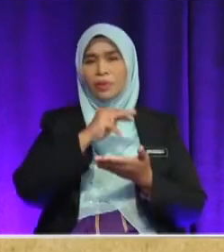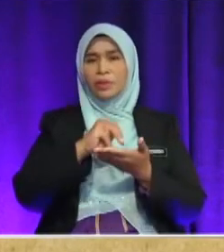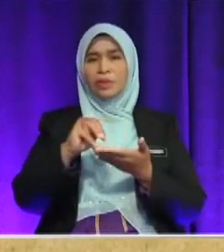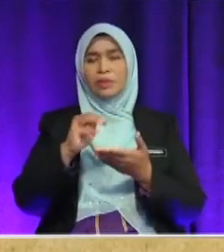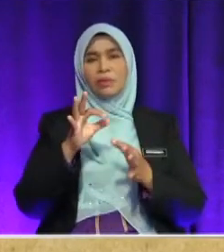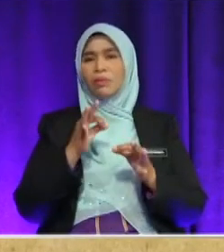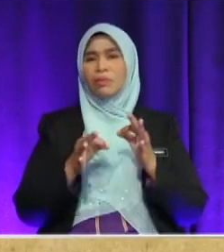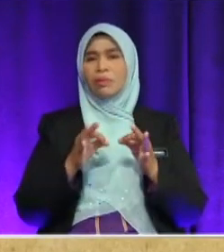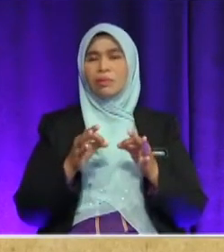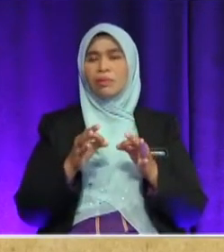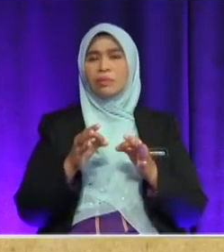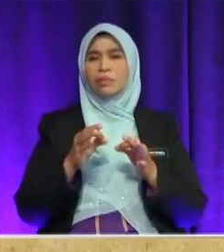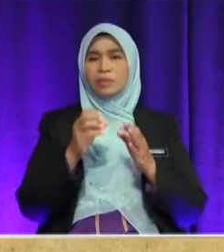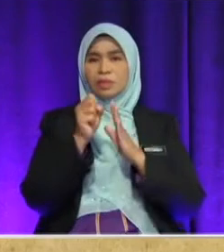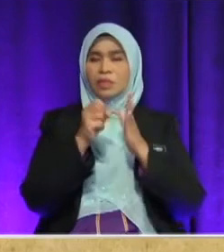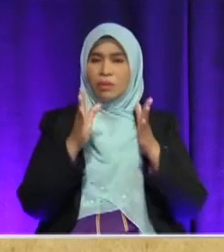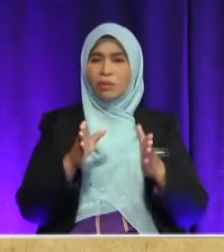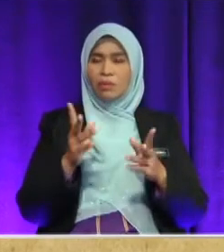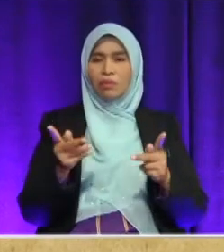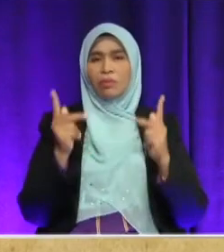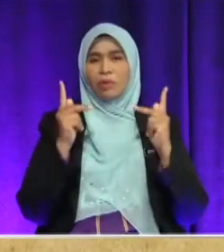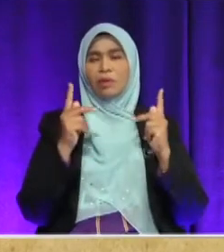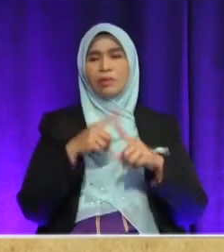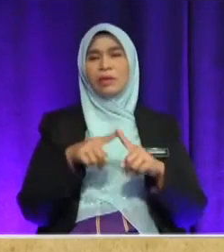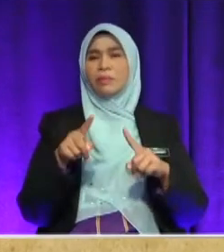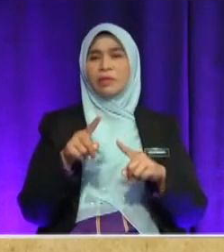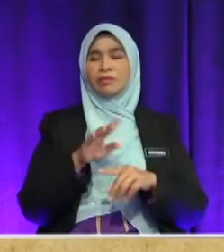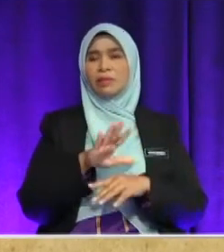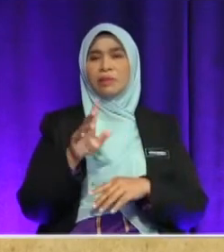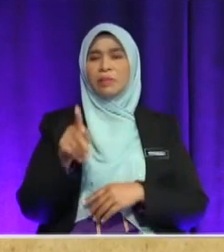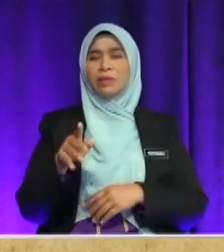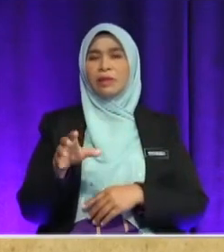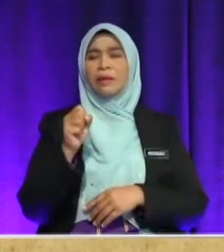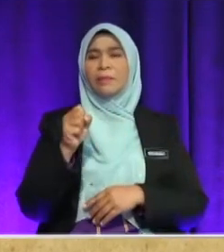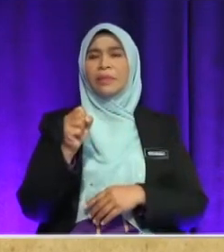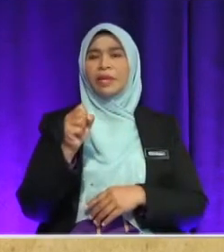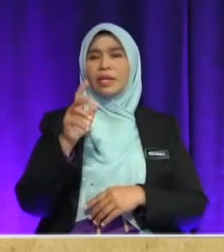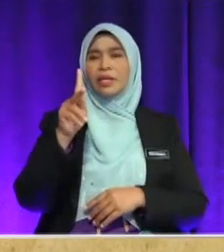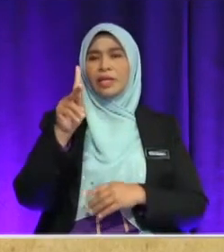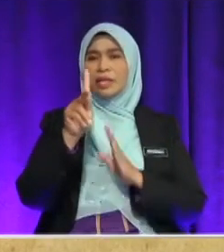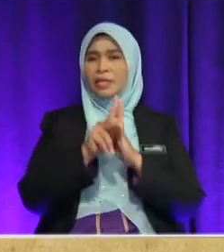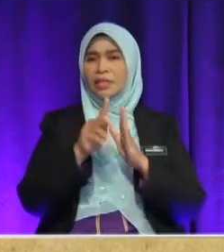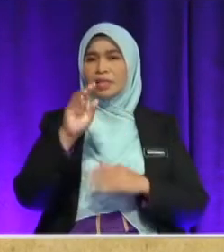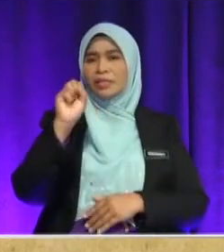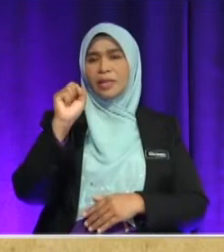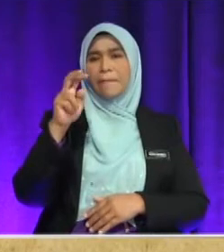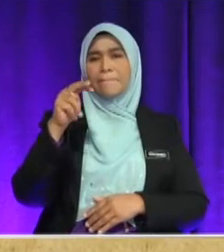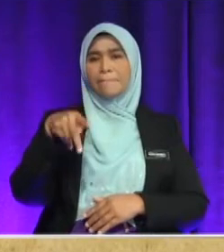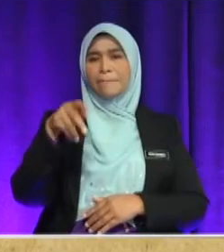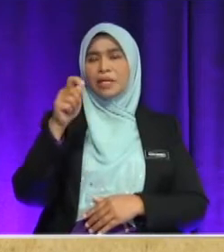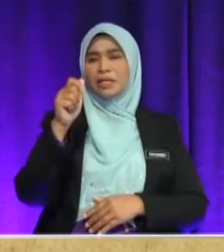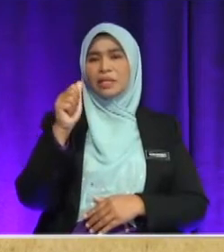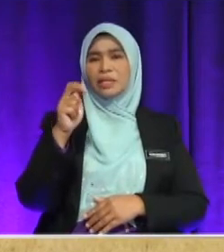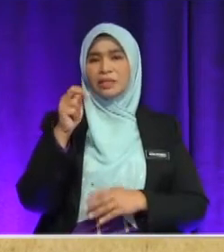beliau seorang yang kuat tetapi beliau tidak pernah mengambil Burn mengambil kesempatan fakta seorang lainnya oke oke